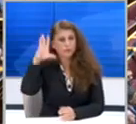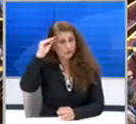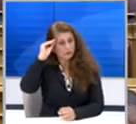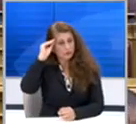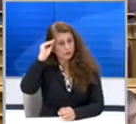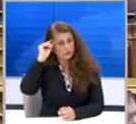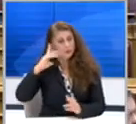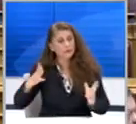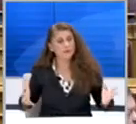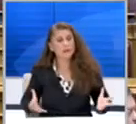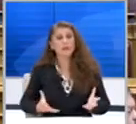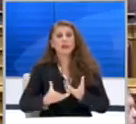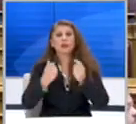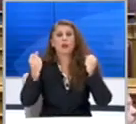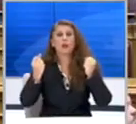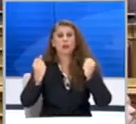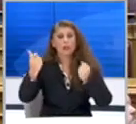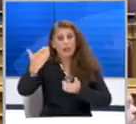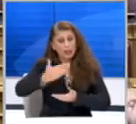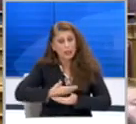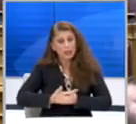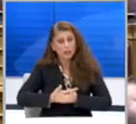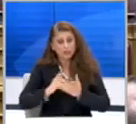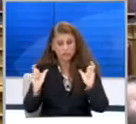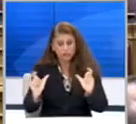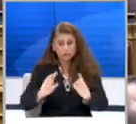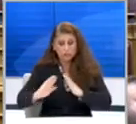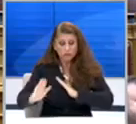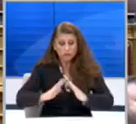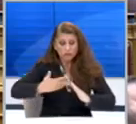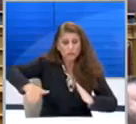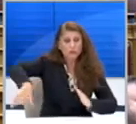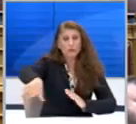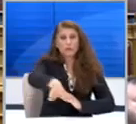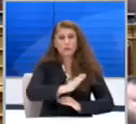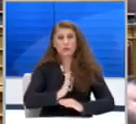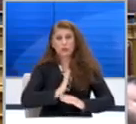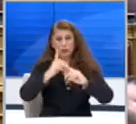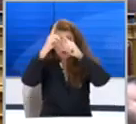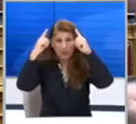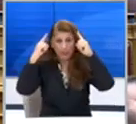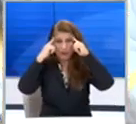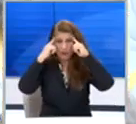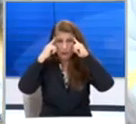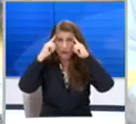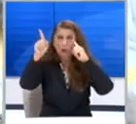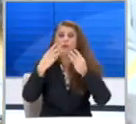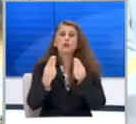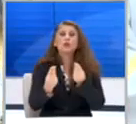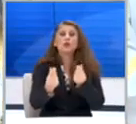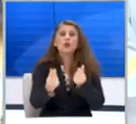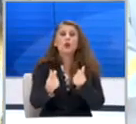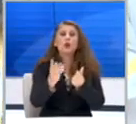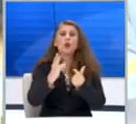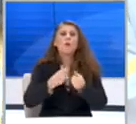Αντιλαβούς όσων ελέησον και διαφύλαξον ημάς ο Θεός, της η χάριτη.